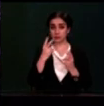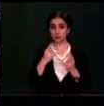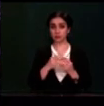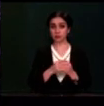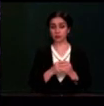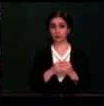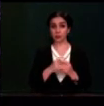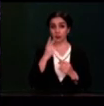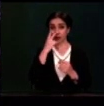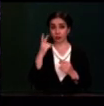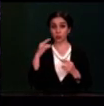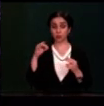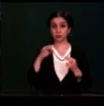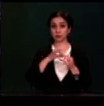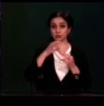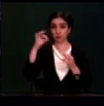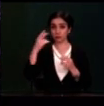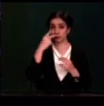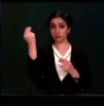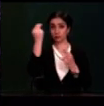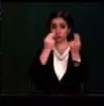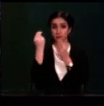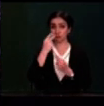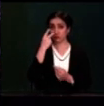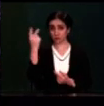Mana perpendikular o'tkazib olamiz.